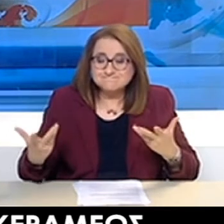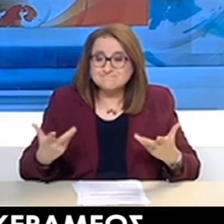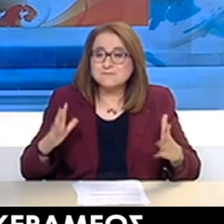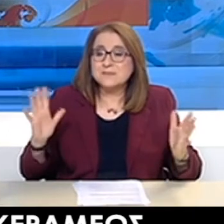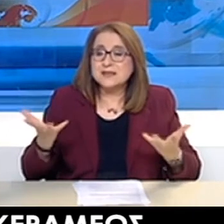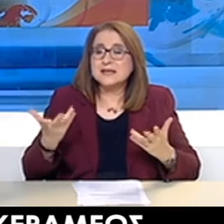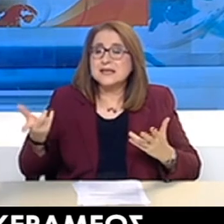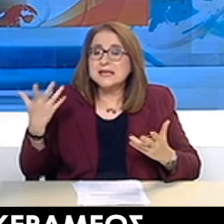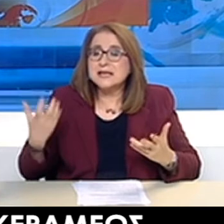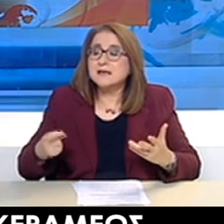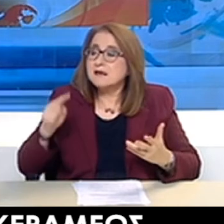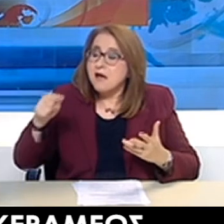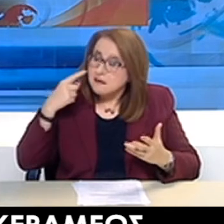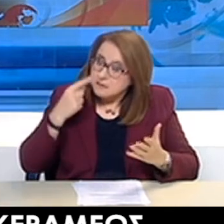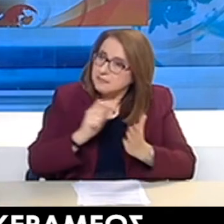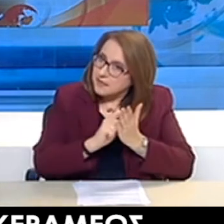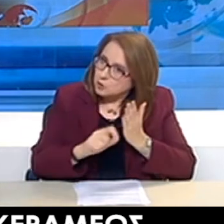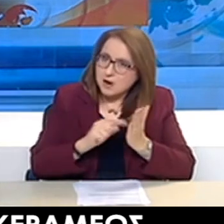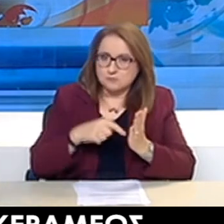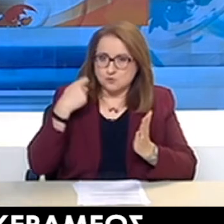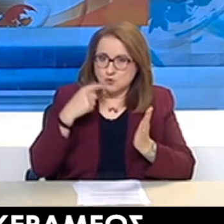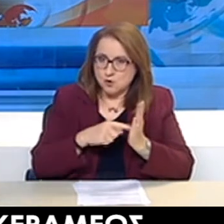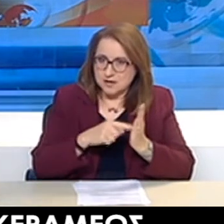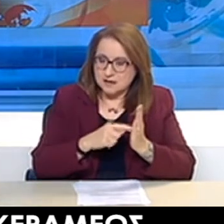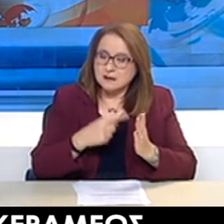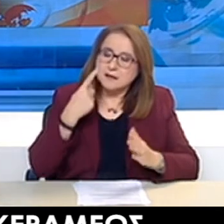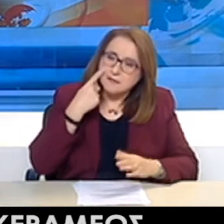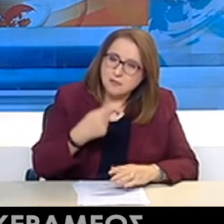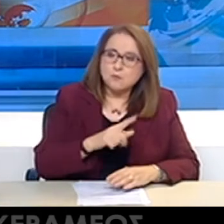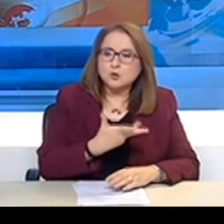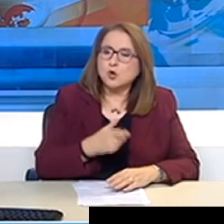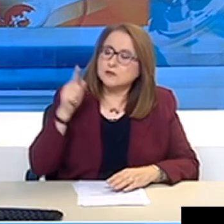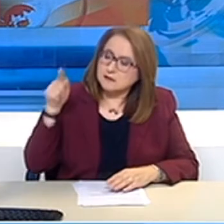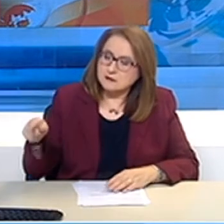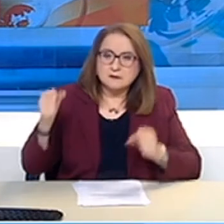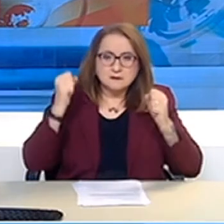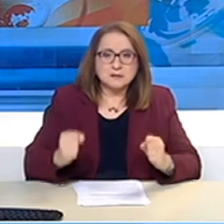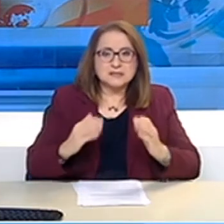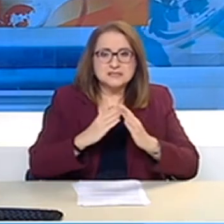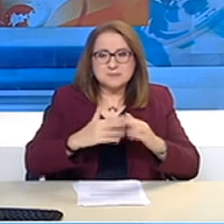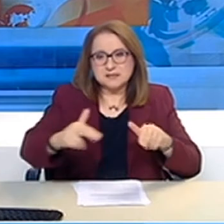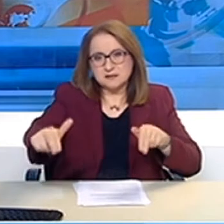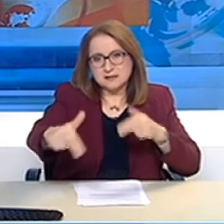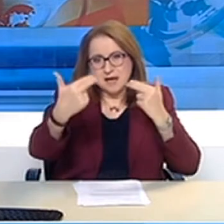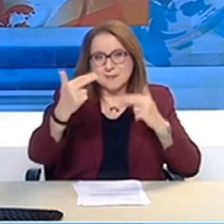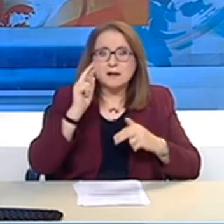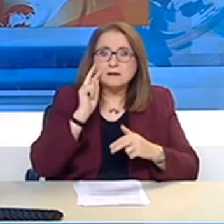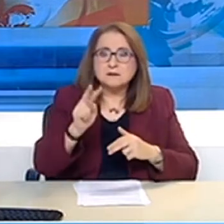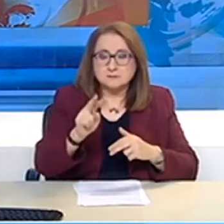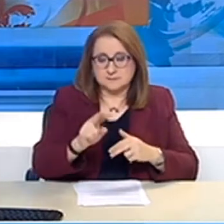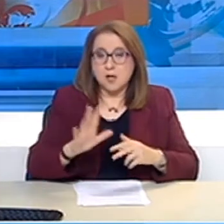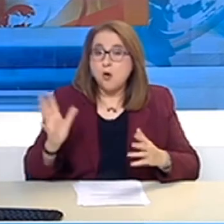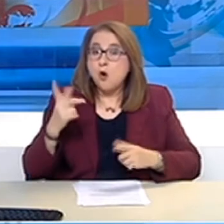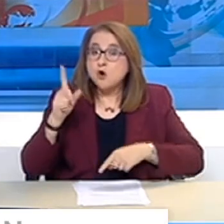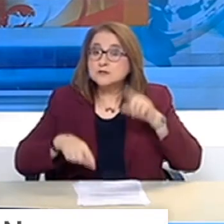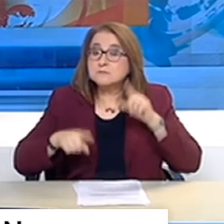σπίτι κάποιο πρόσωπο το οποίο νοσεί. Θα προβλέπεται ζωντανή αναμετάδοση του μαθήματος μέσω τηλεκπαίδευσης για όσους μαθητές έχουν ειδικό